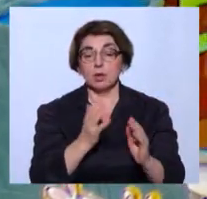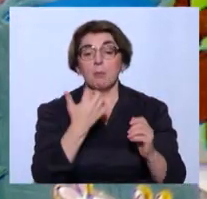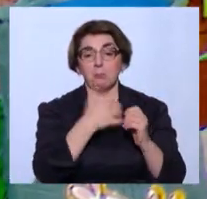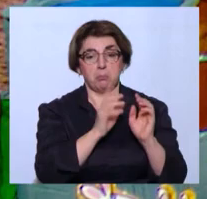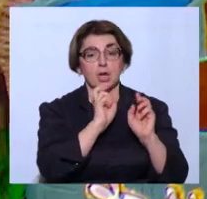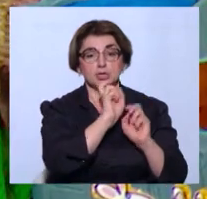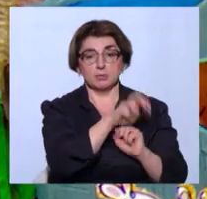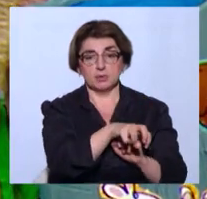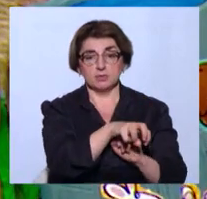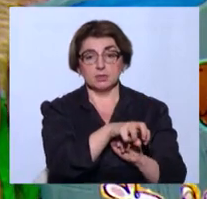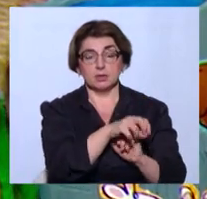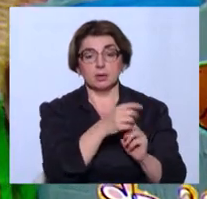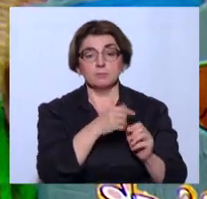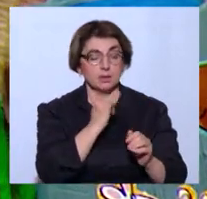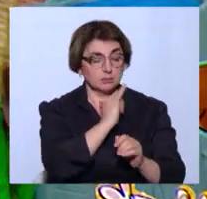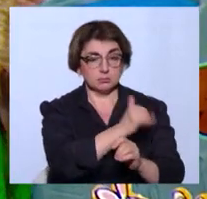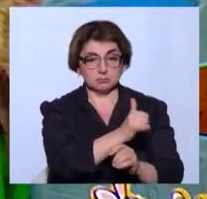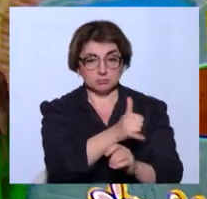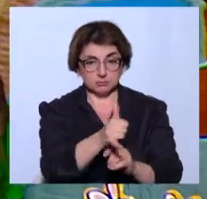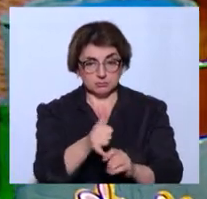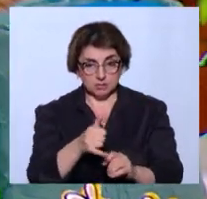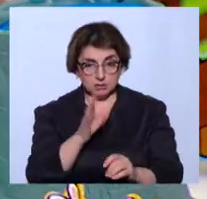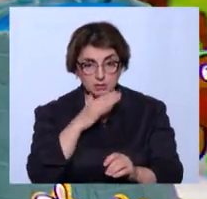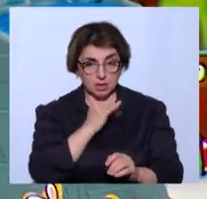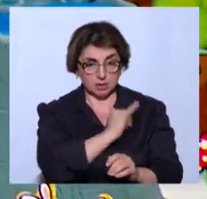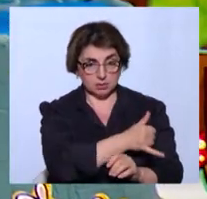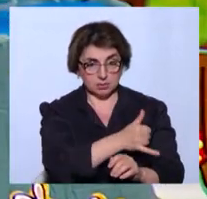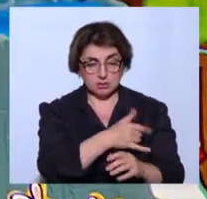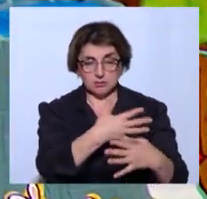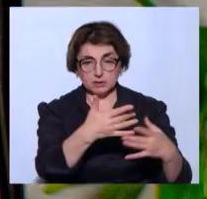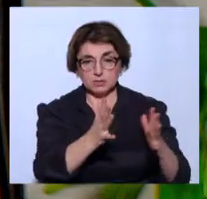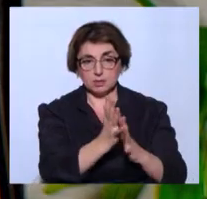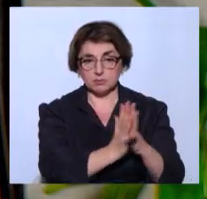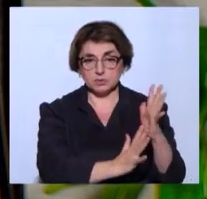მივიდა ბაღში, მორწყა სხვადასხვა მცენარეები,